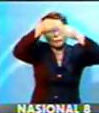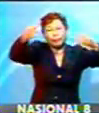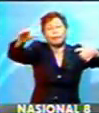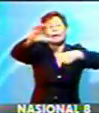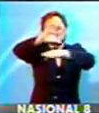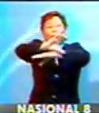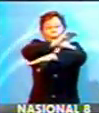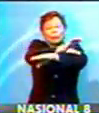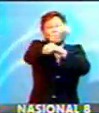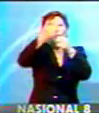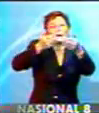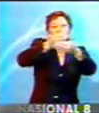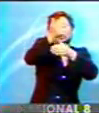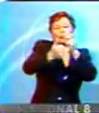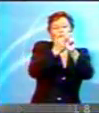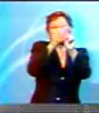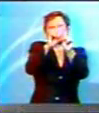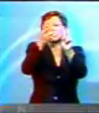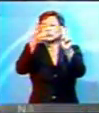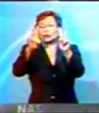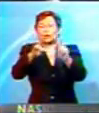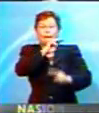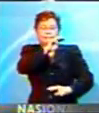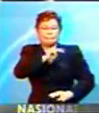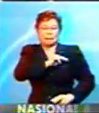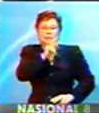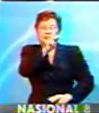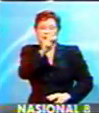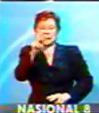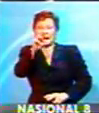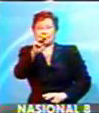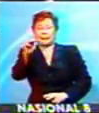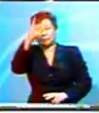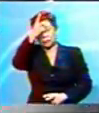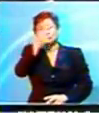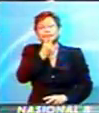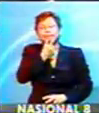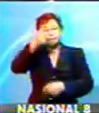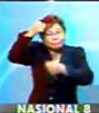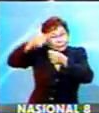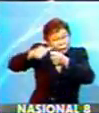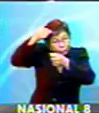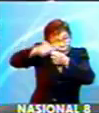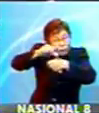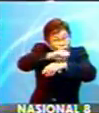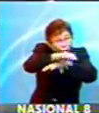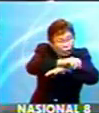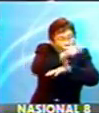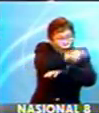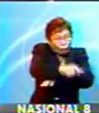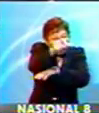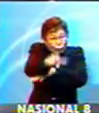menjelang 2017 bagaimanapun menteri komunikasi dan multimedia Datuk Seri Ahmad shabri mengingatkan pihak terlibat bahawa